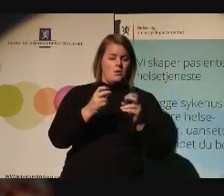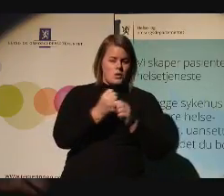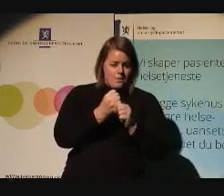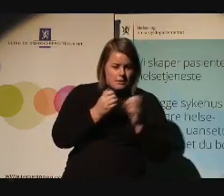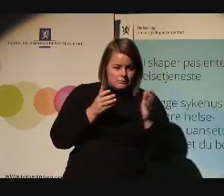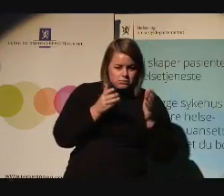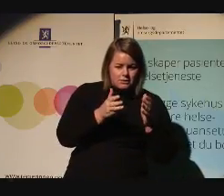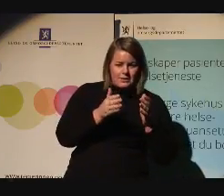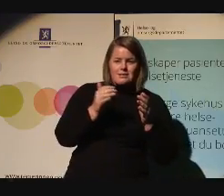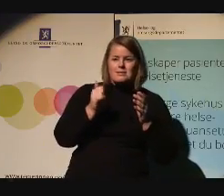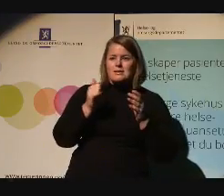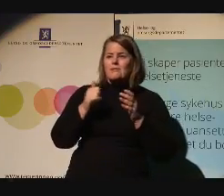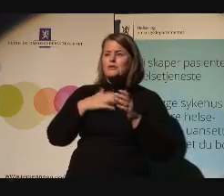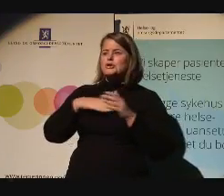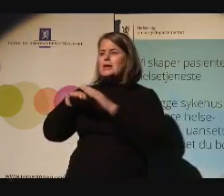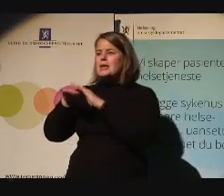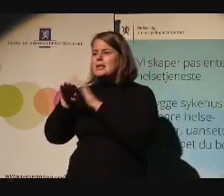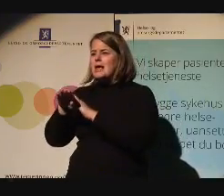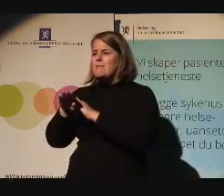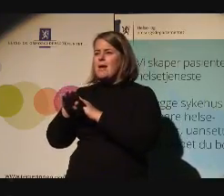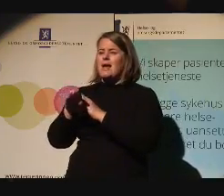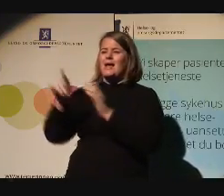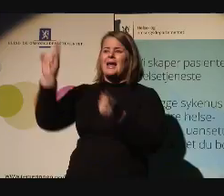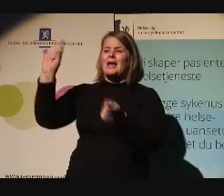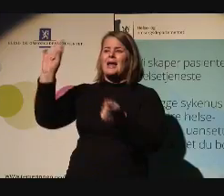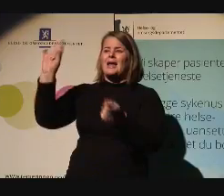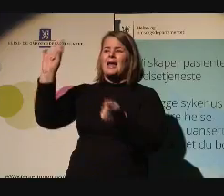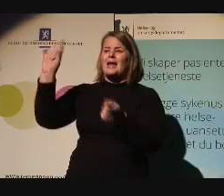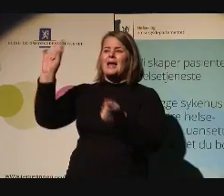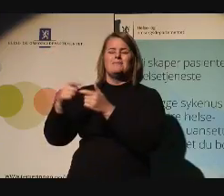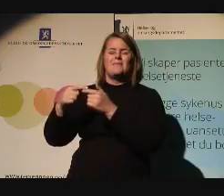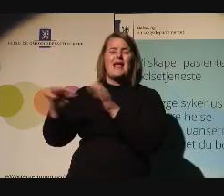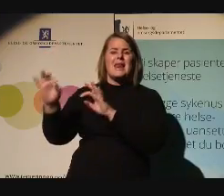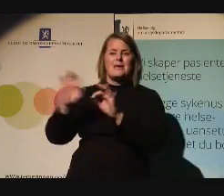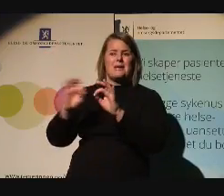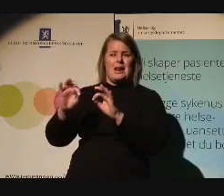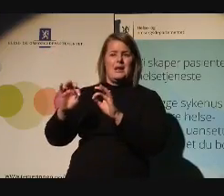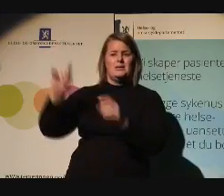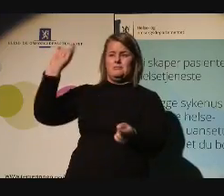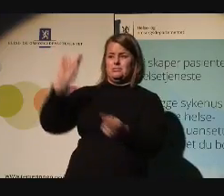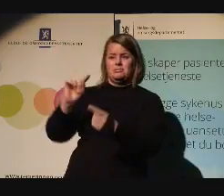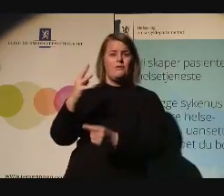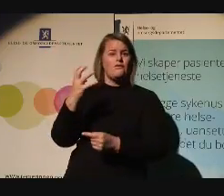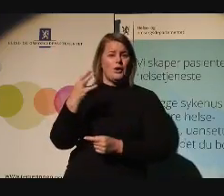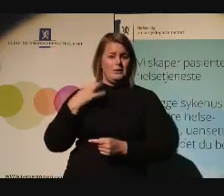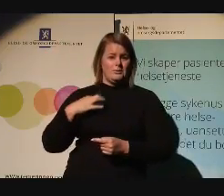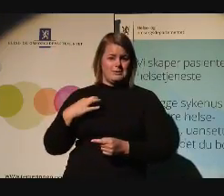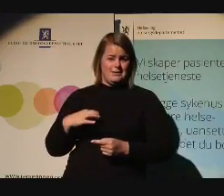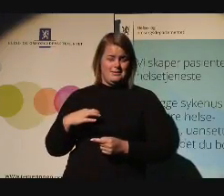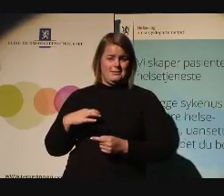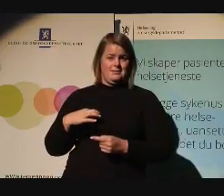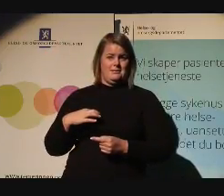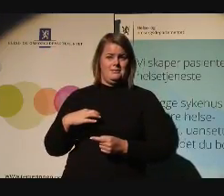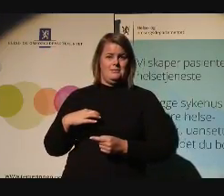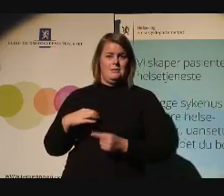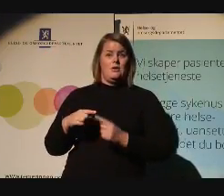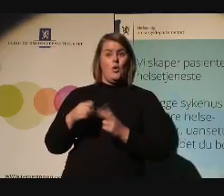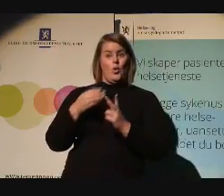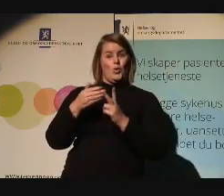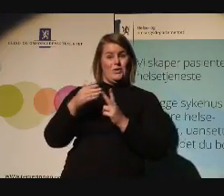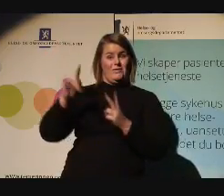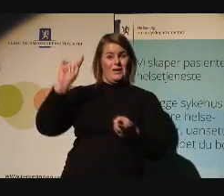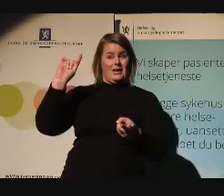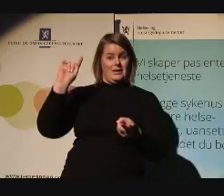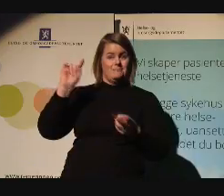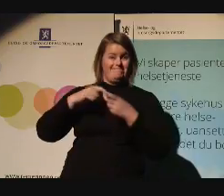redusere avvik knyttet til legemiddelhåndtering med hele 40%. Og de reduserte utgiftene